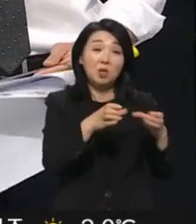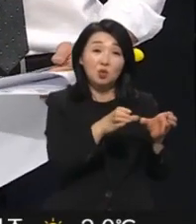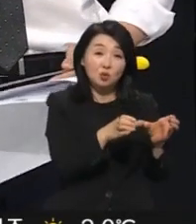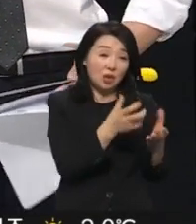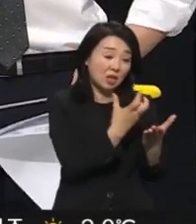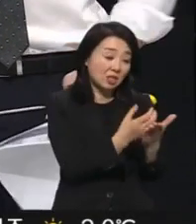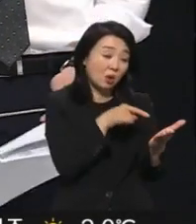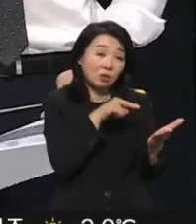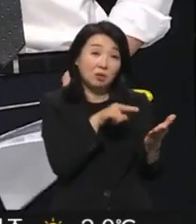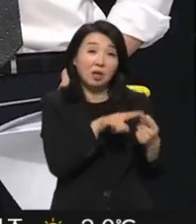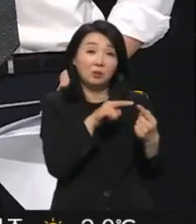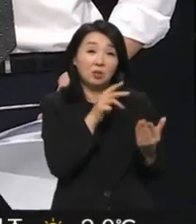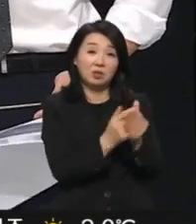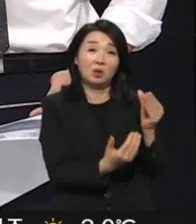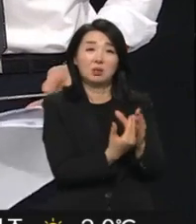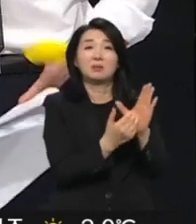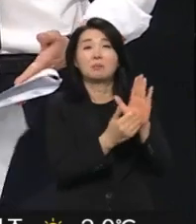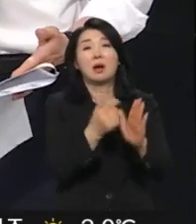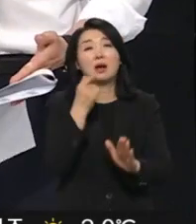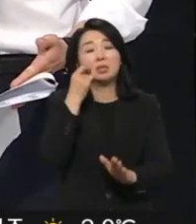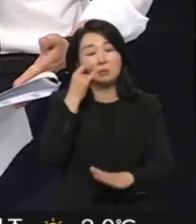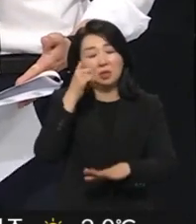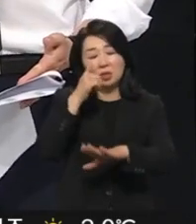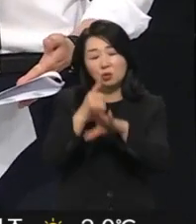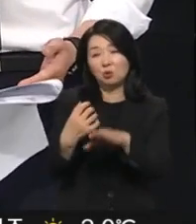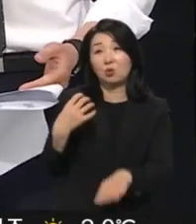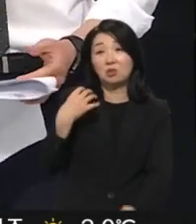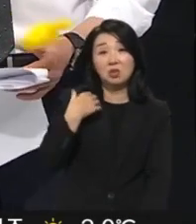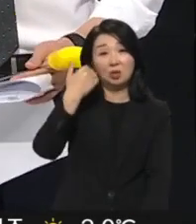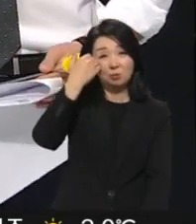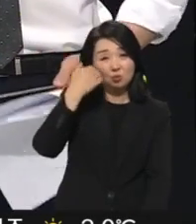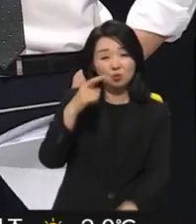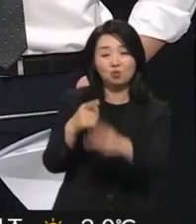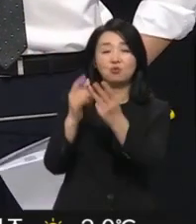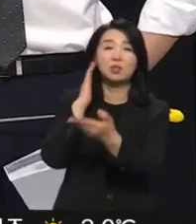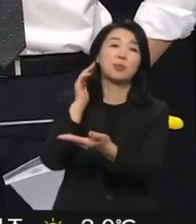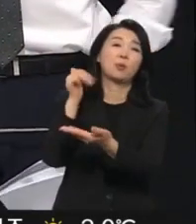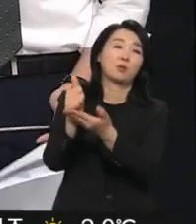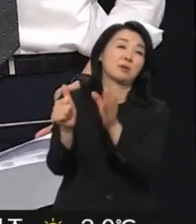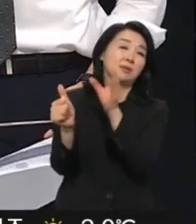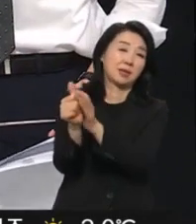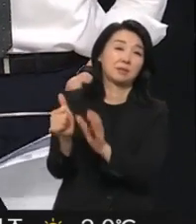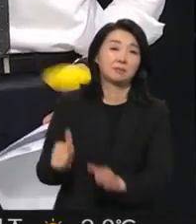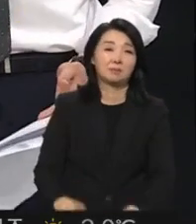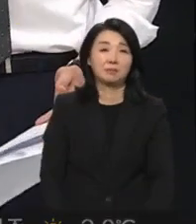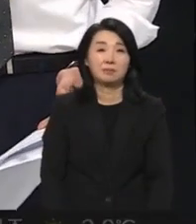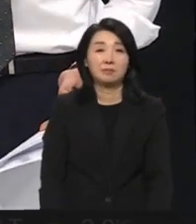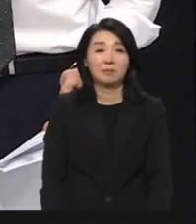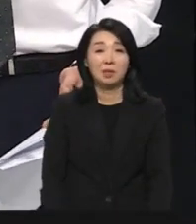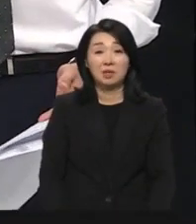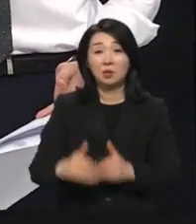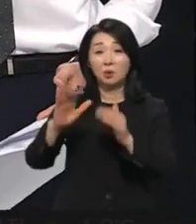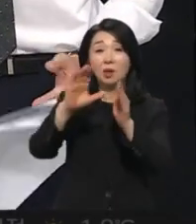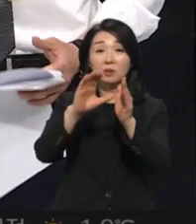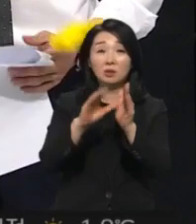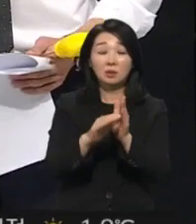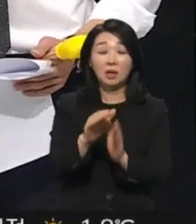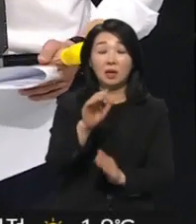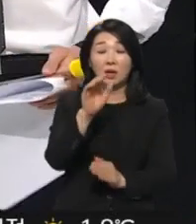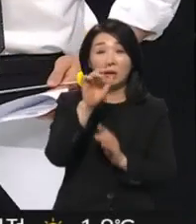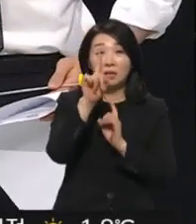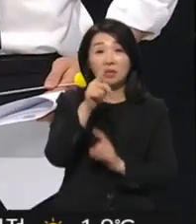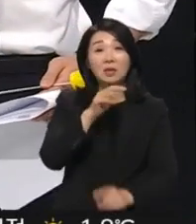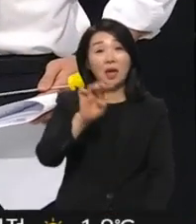근거로 이태원 참사를 막지 못한 이 최종 책임은 윤 대통령에게 있다며 공세를 펼쳤습니다. 이 과정에서 이해식 의원은